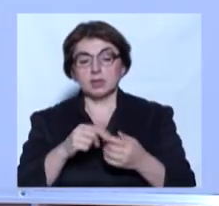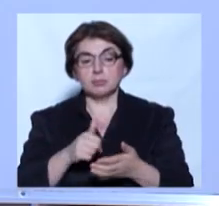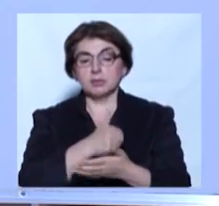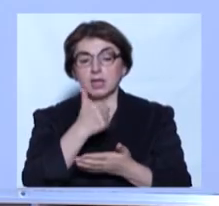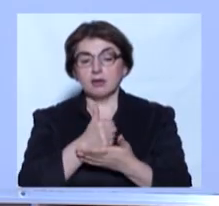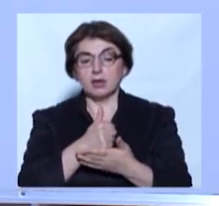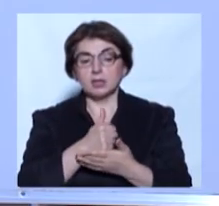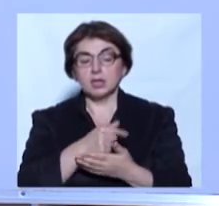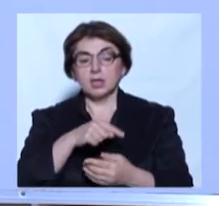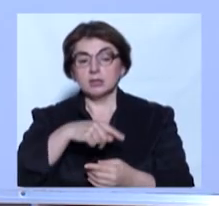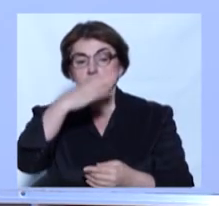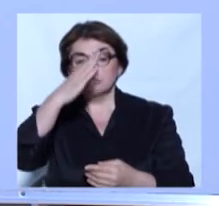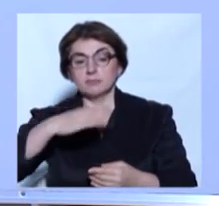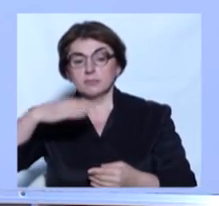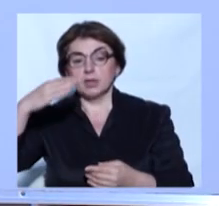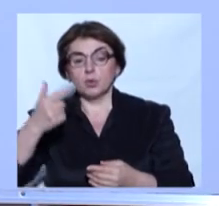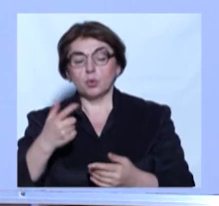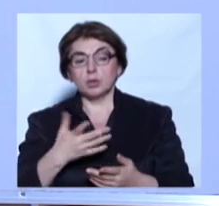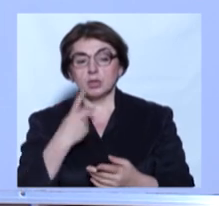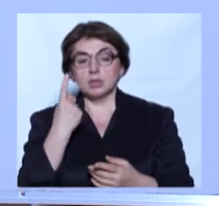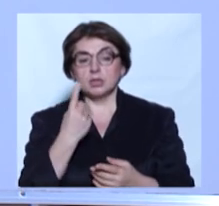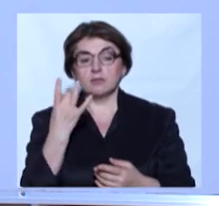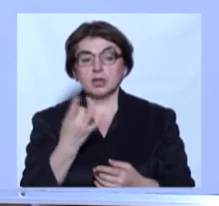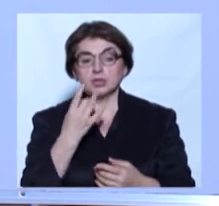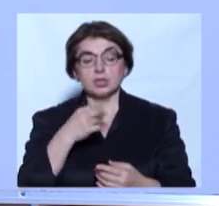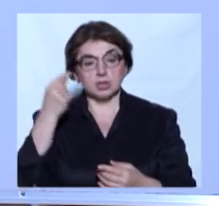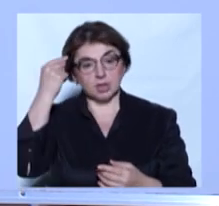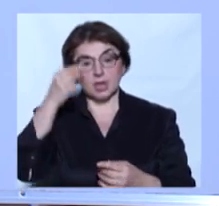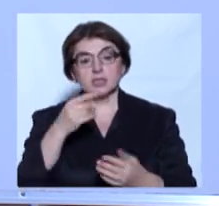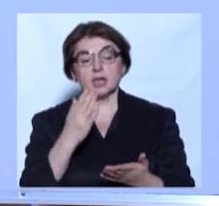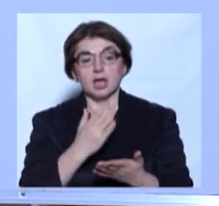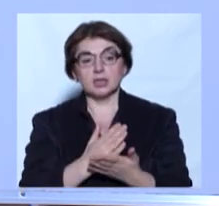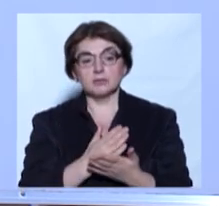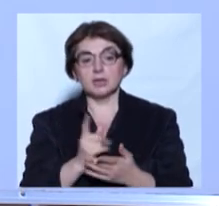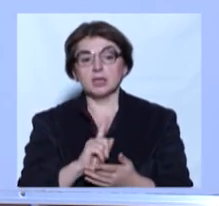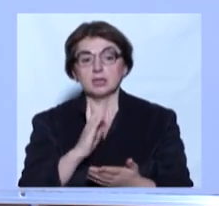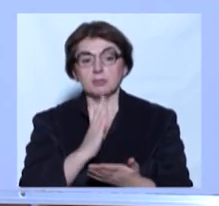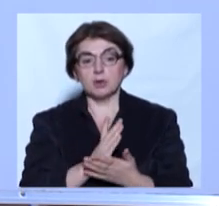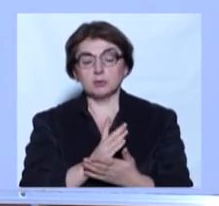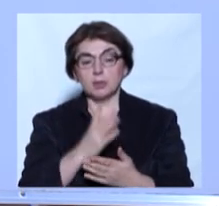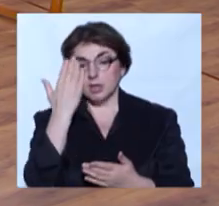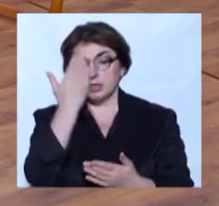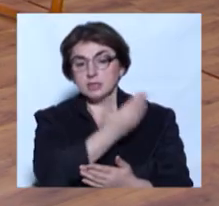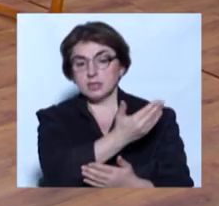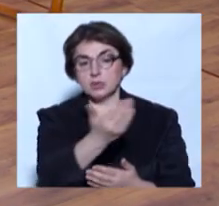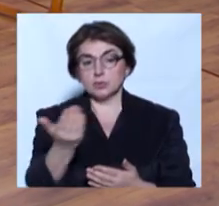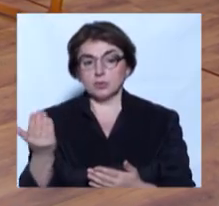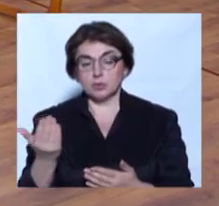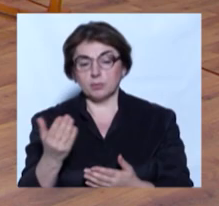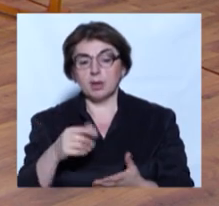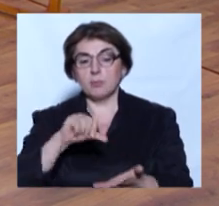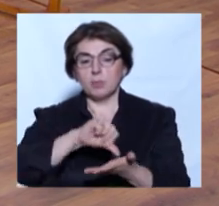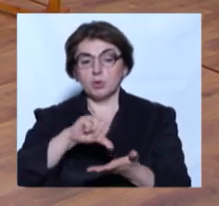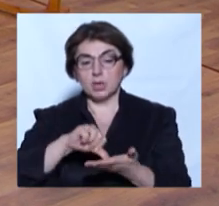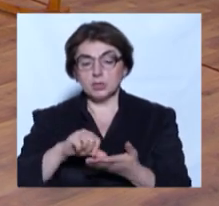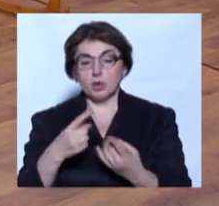ძირითადი ასპექტები მდგრადი განვითარების. კიდევ ერთხელ შეგახსენებთ, რომ ეს გახლავთ, რა თქმა უნდა, საზოგადოება, საზოგადოების